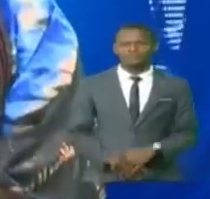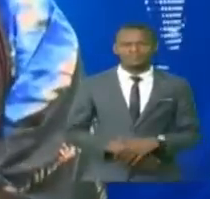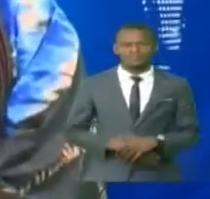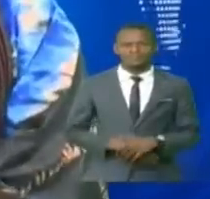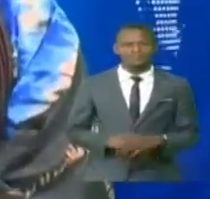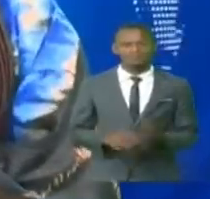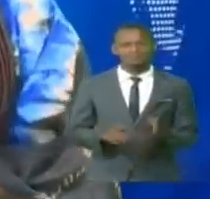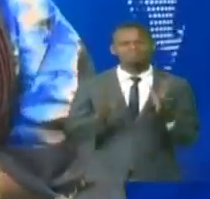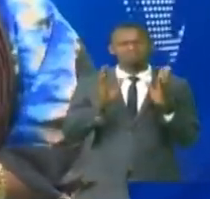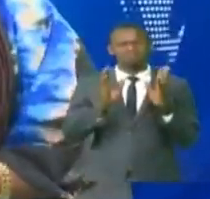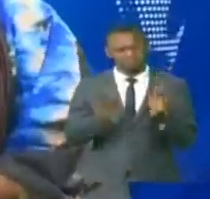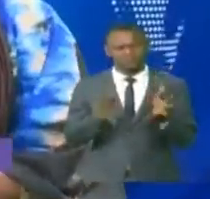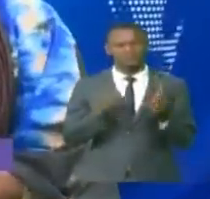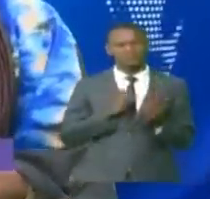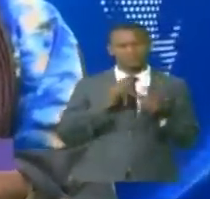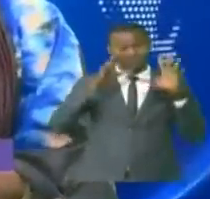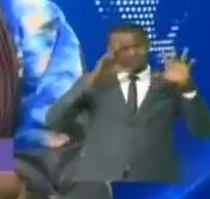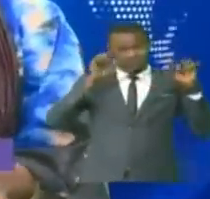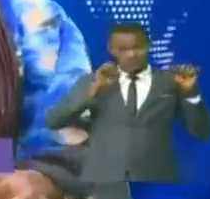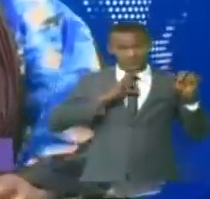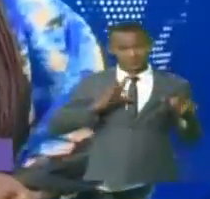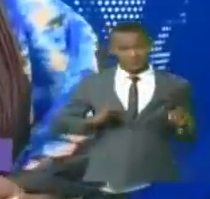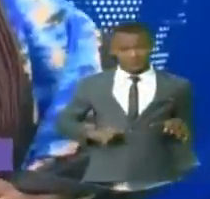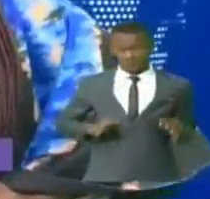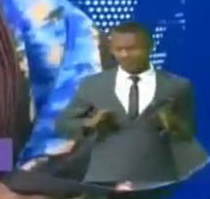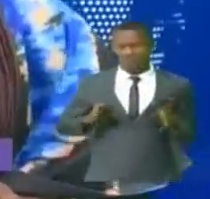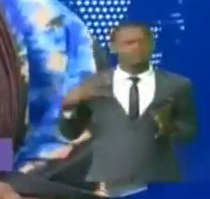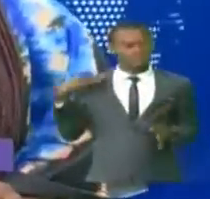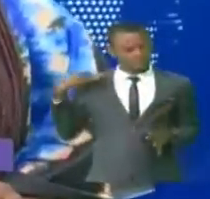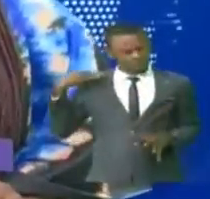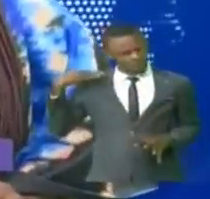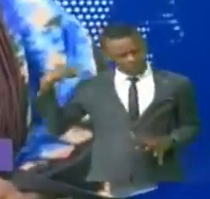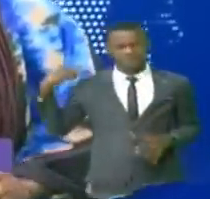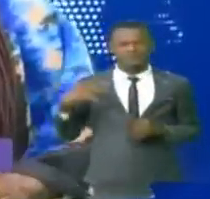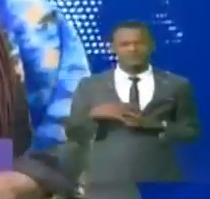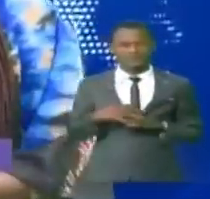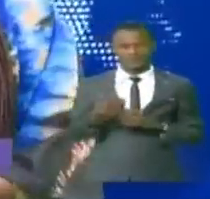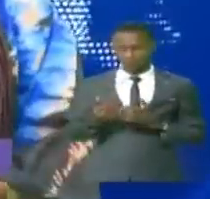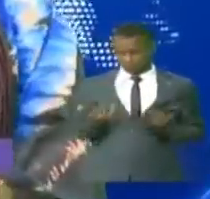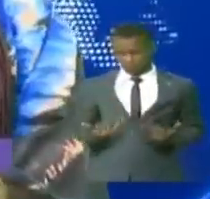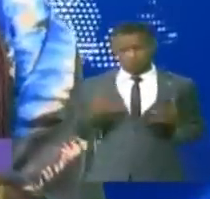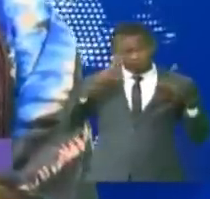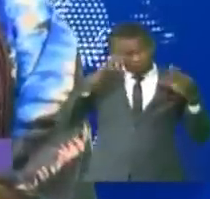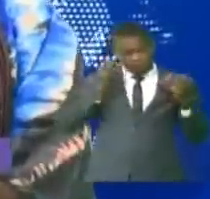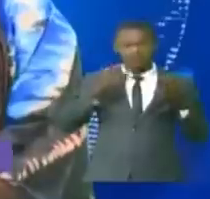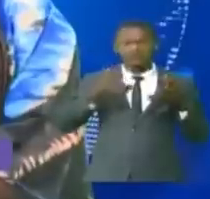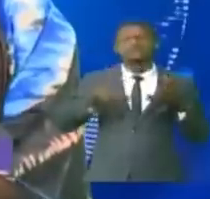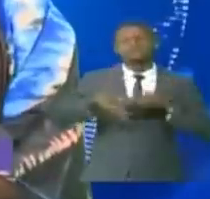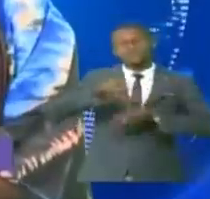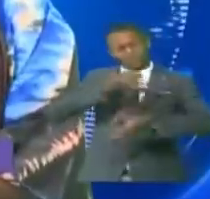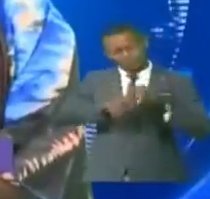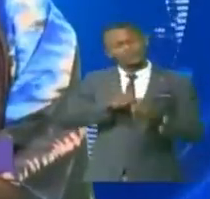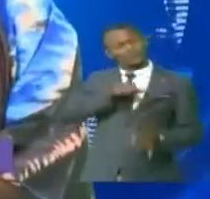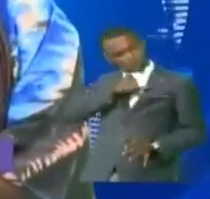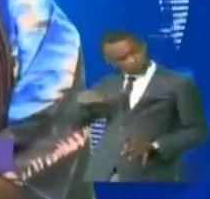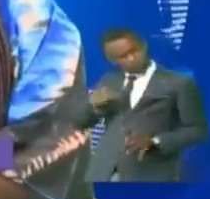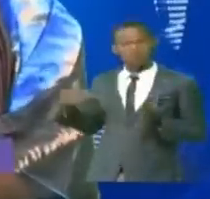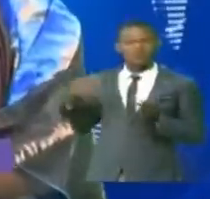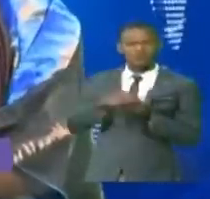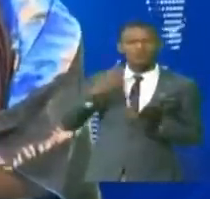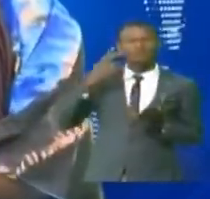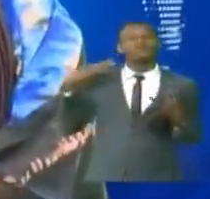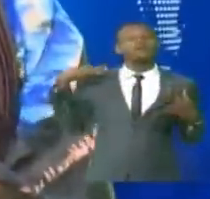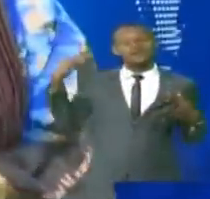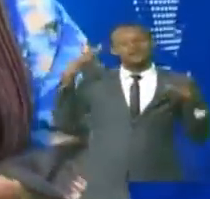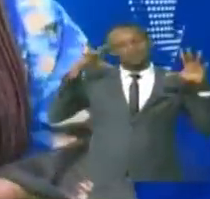confirmé, Félix-Antoine Tshisekedi Tshilombo sera candidat à sa propre succession à la présidentielle de décembre 2023.